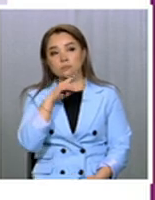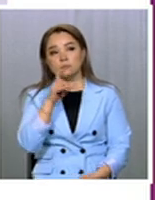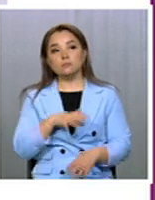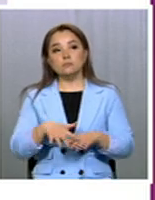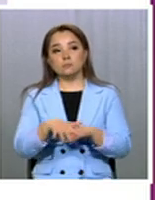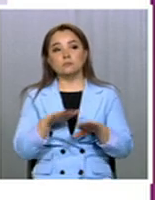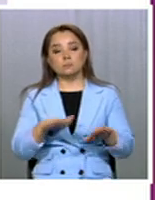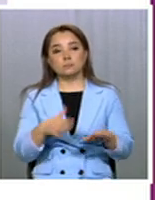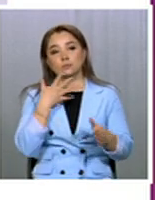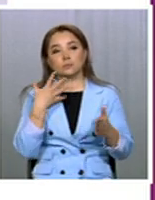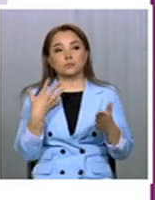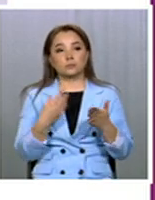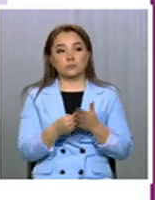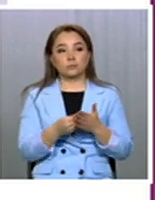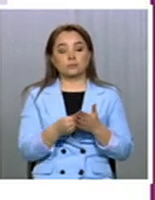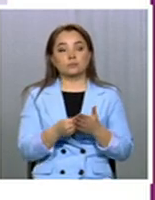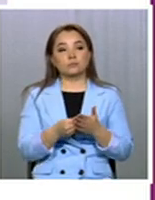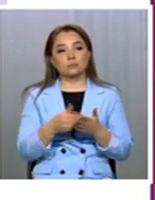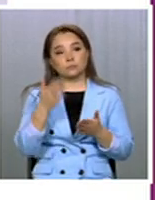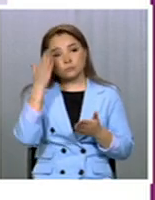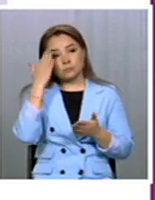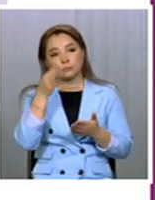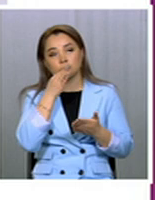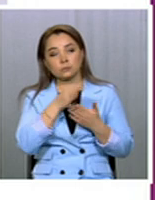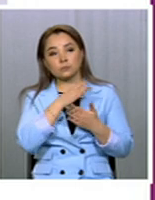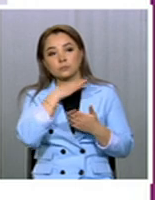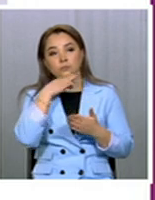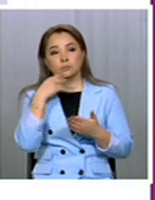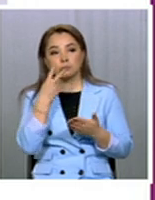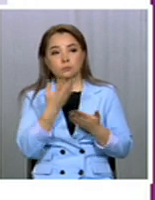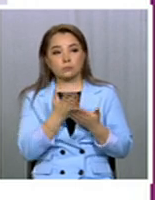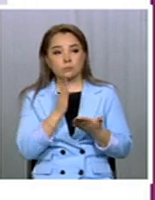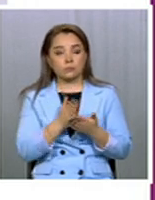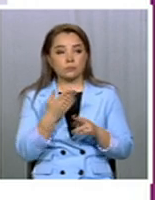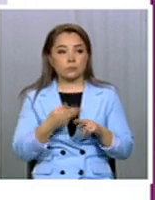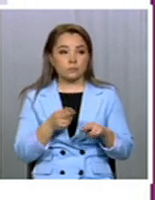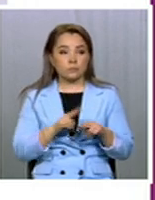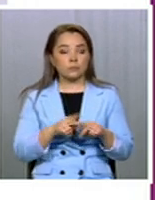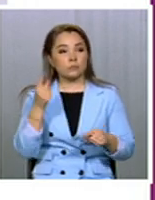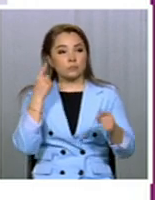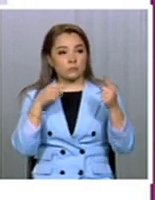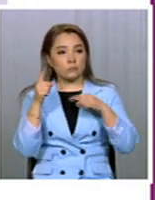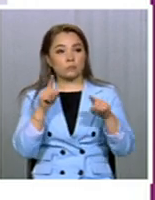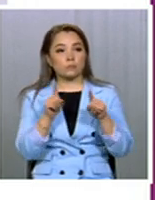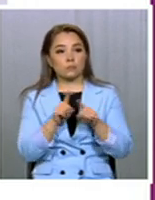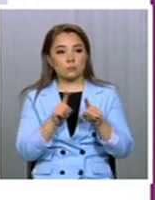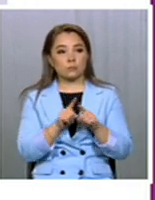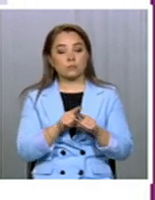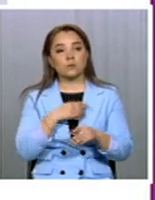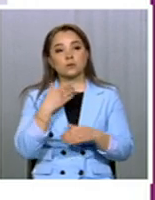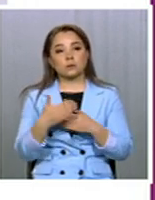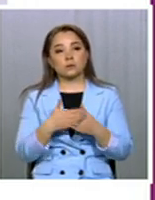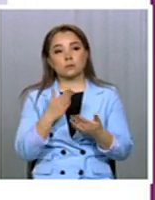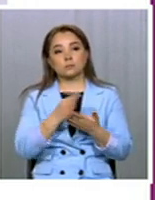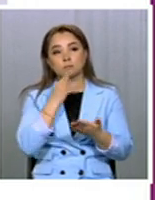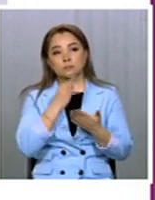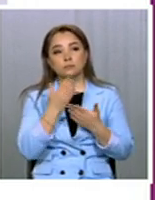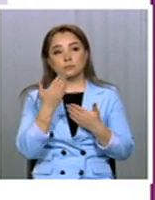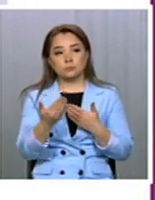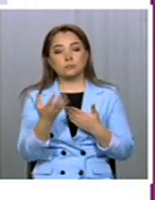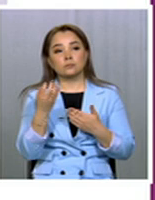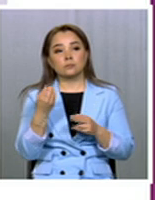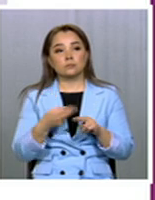Қазақтардың өзіндік қасиеттерінің көп екендігін, олардың шығармашылыққа жақын екендігін,